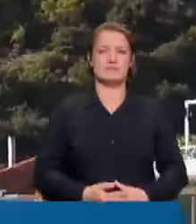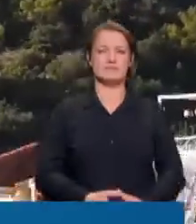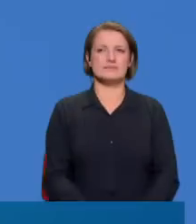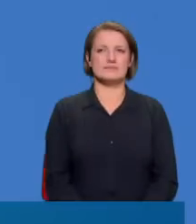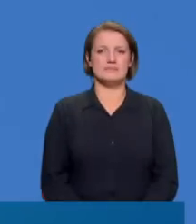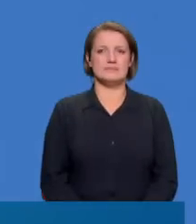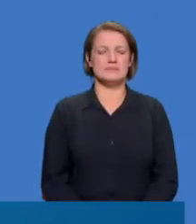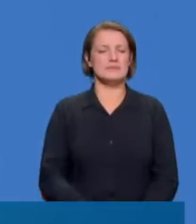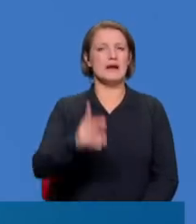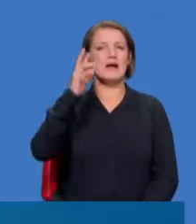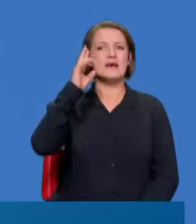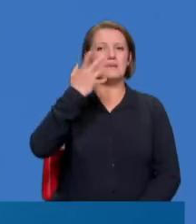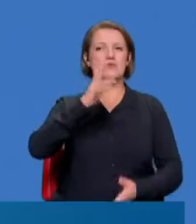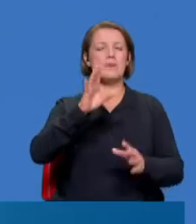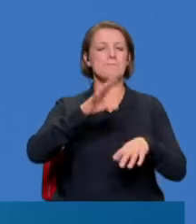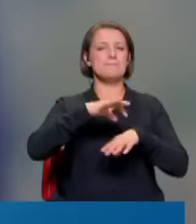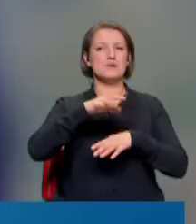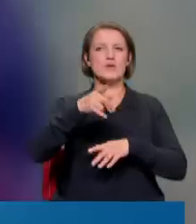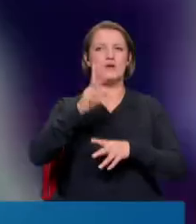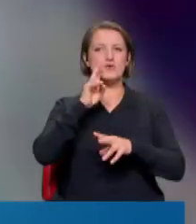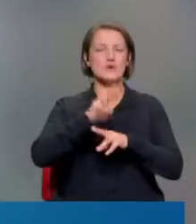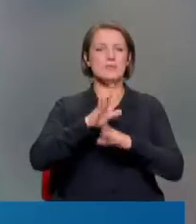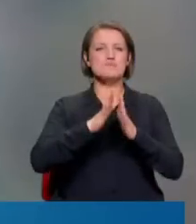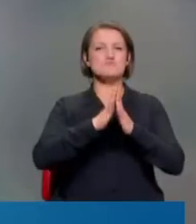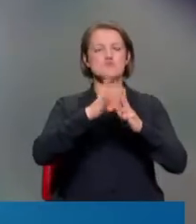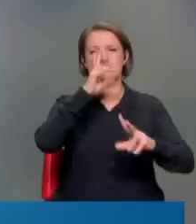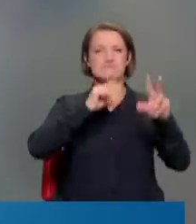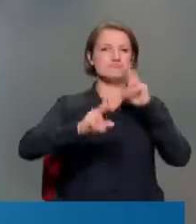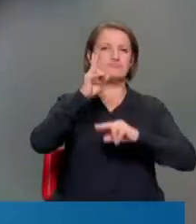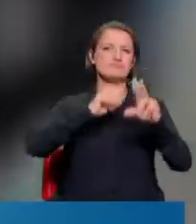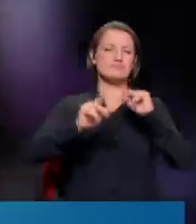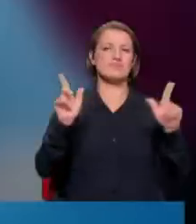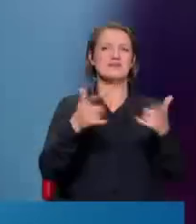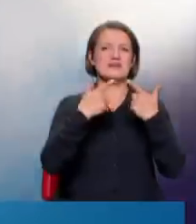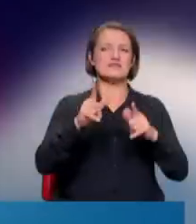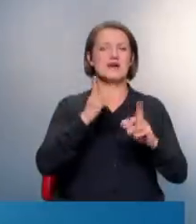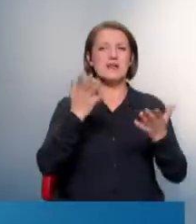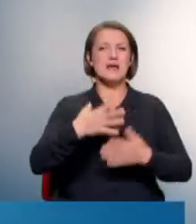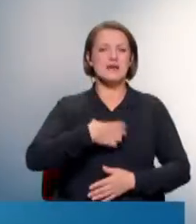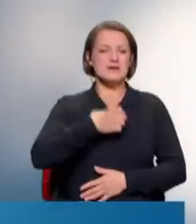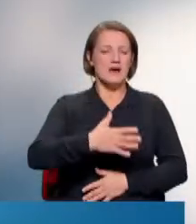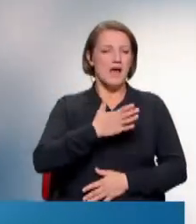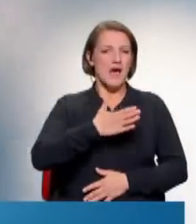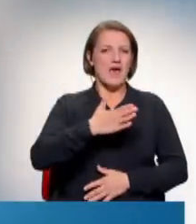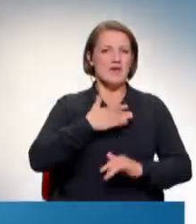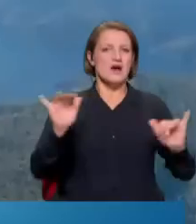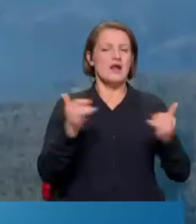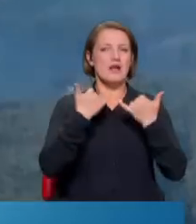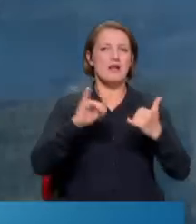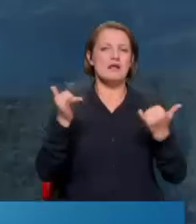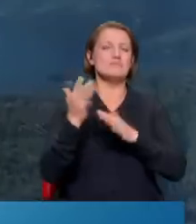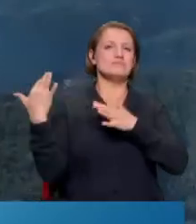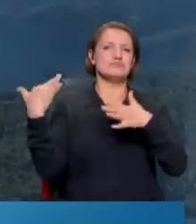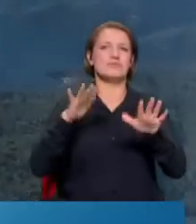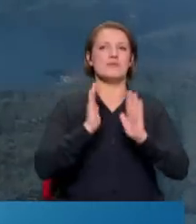Katılıyor yabancı akrobasi pilotlarının gösterileri büyük beğeni topladı Festival adrenalin ve Eğlence tutkunlarını ağırlamaya